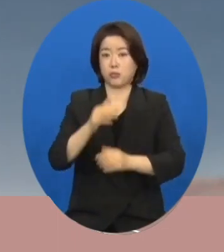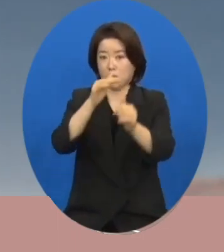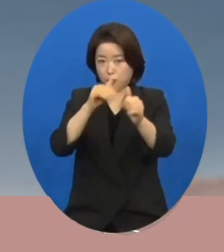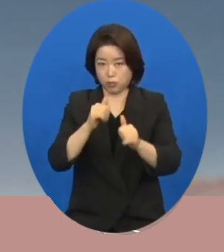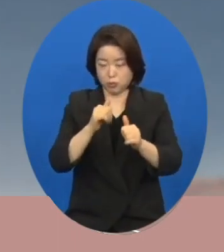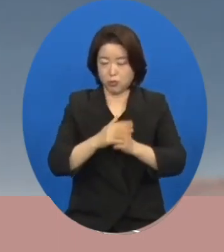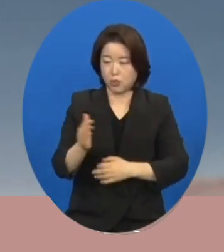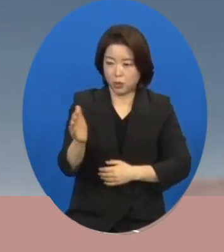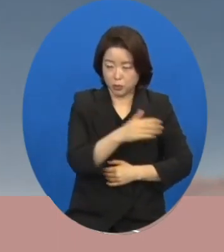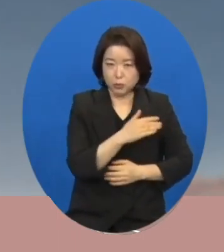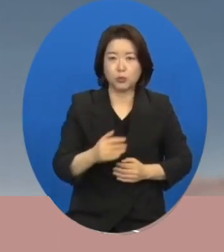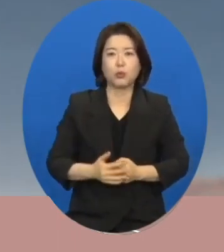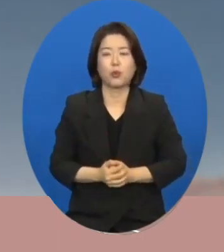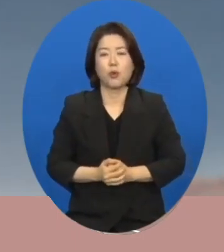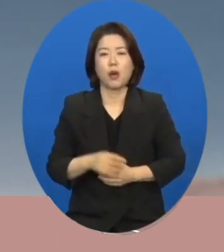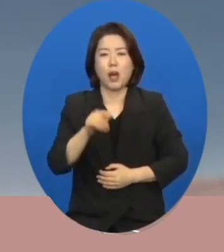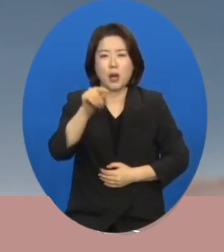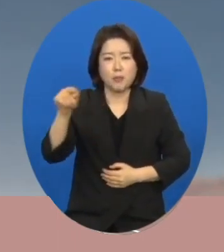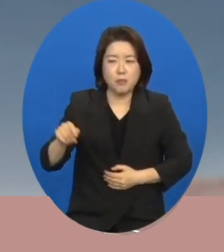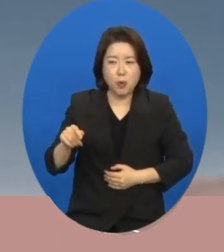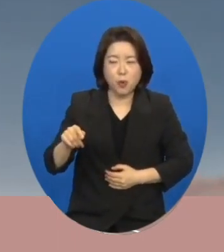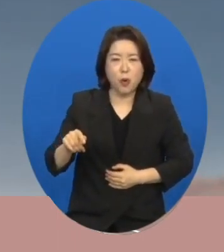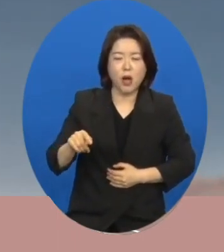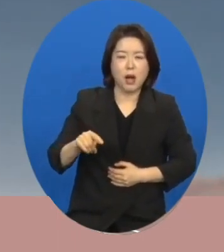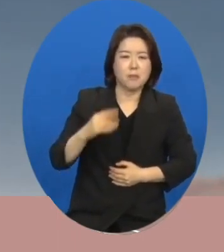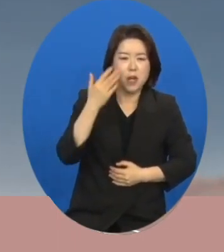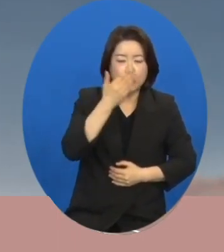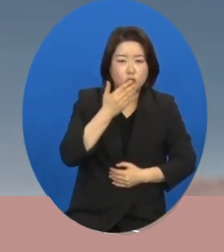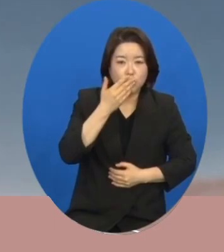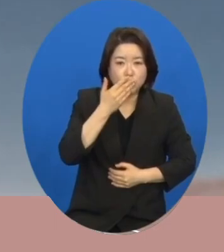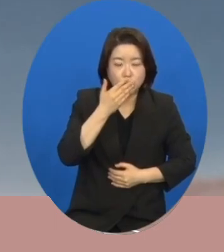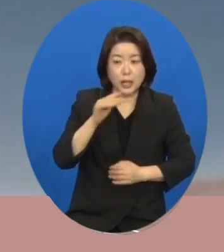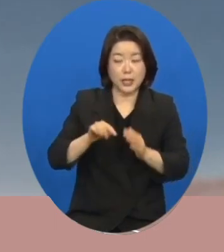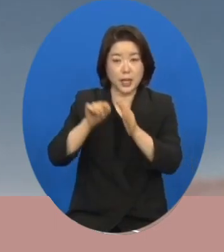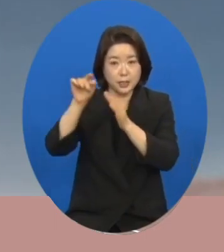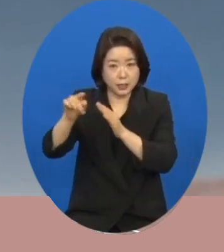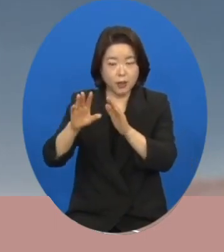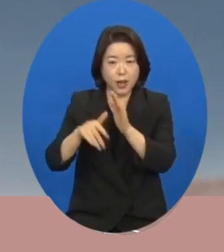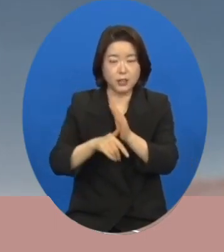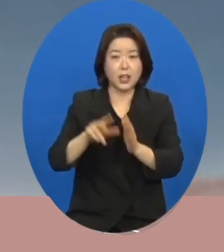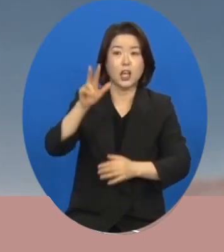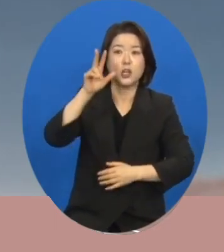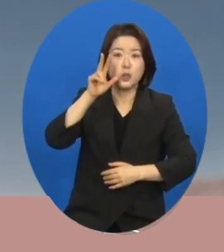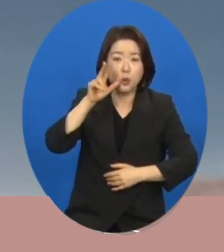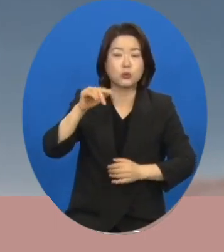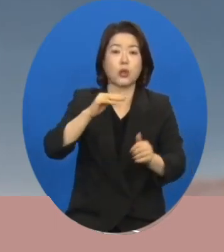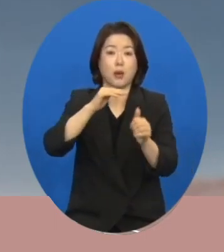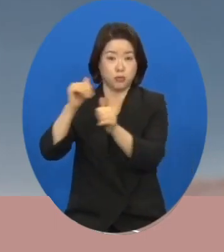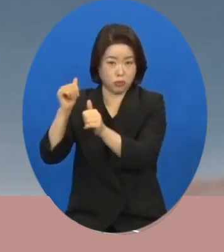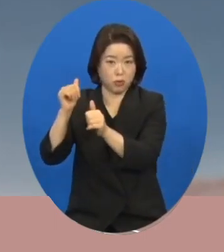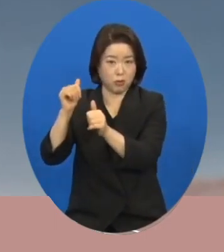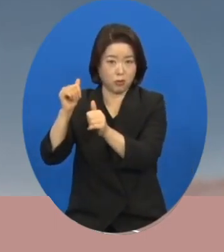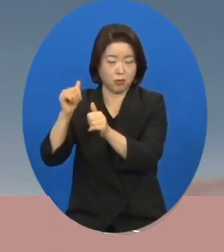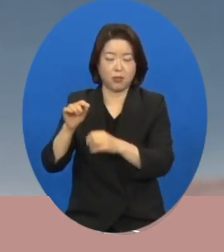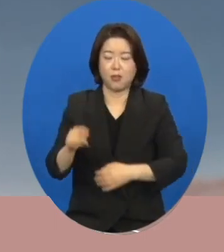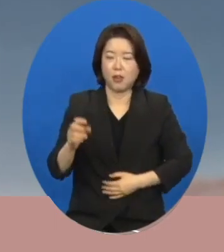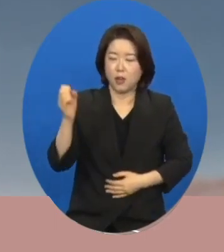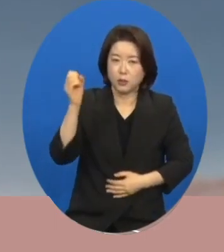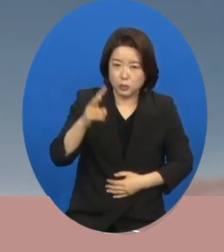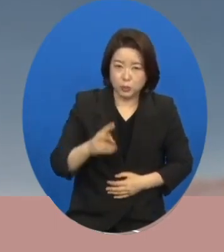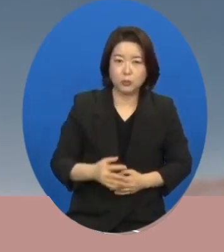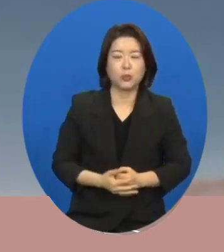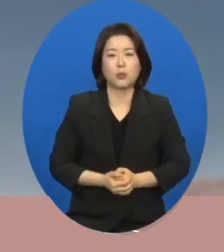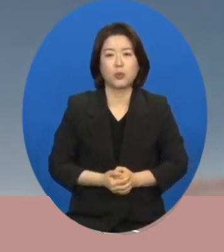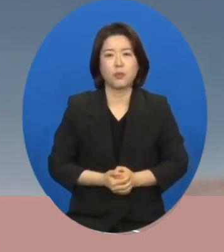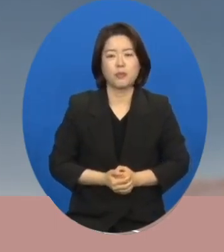부르시고 가나안 땅을 위해서 여호수아를 부르시고 그 다음에이 포로기 이후 그 시점에서 다니엘과